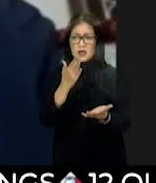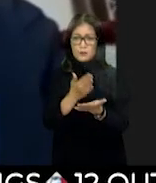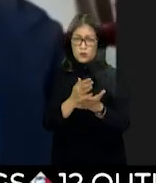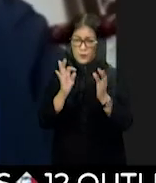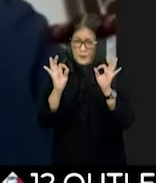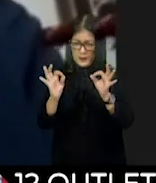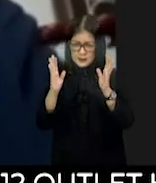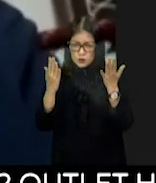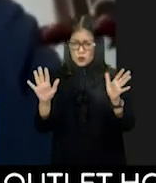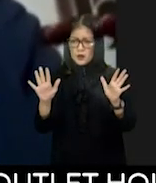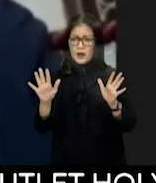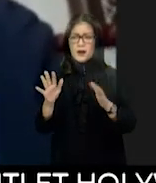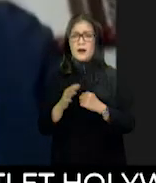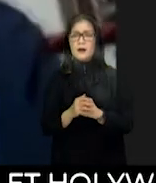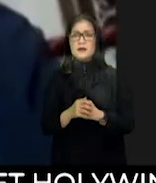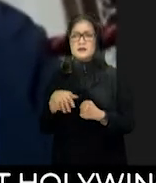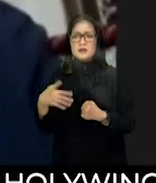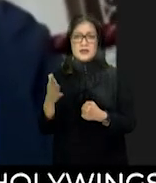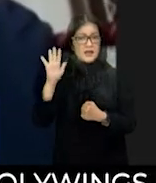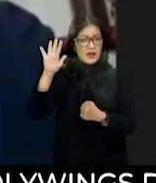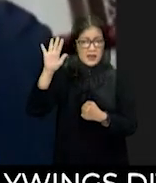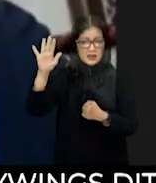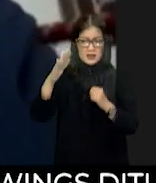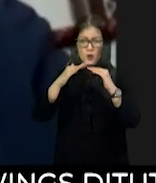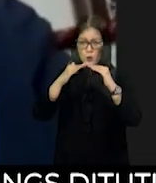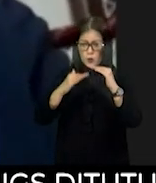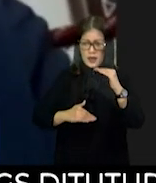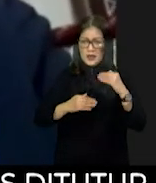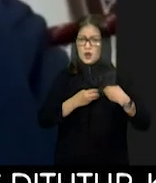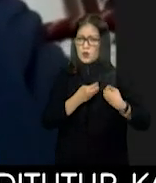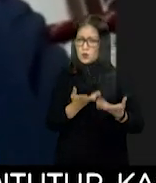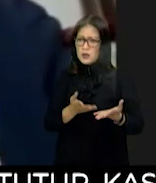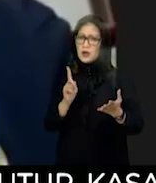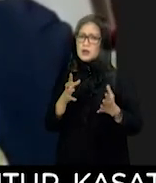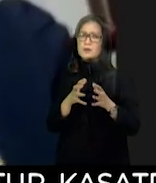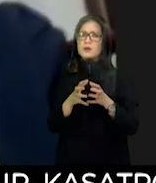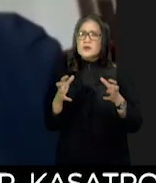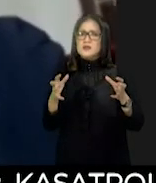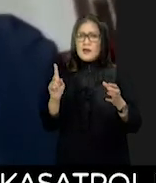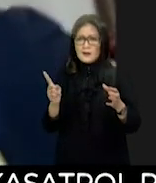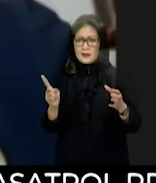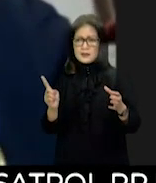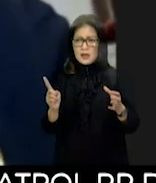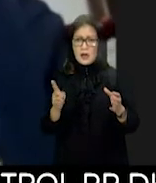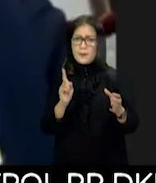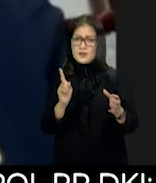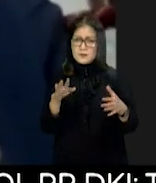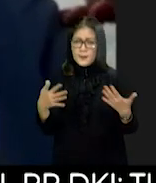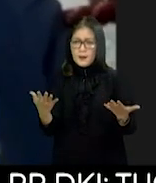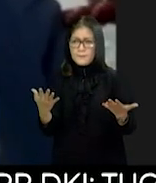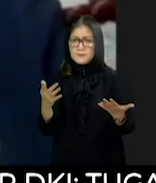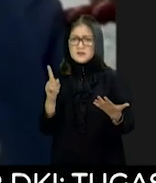ini bisa menghindari kerugian yang lebih besar karena jika ini tidak